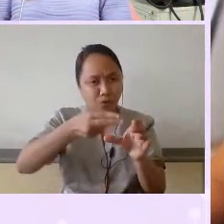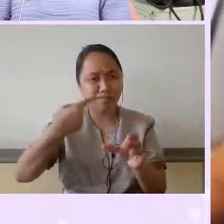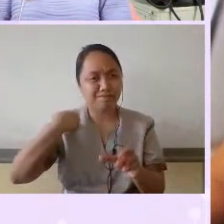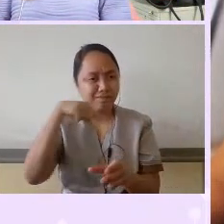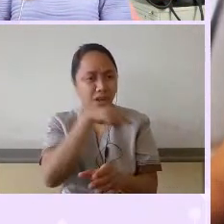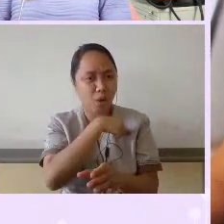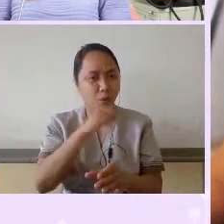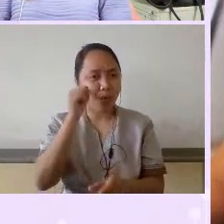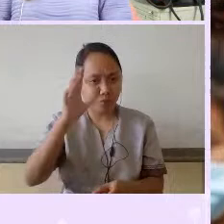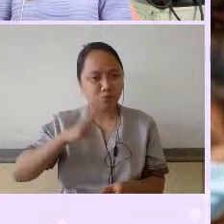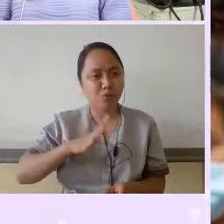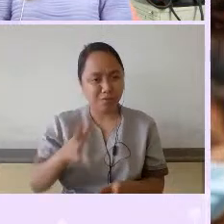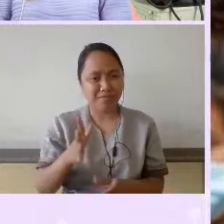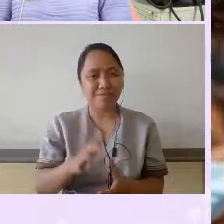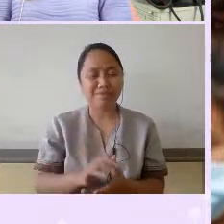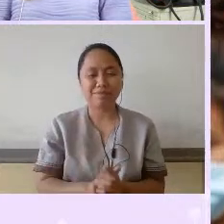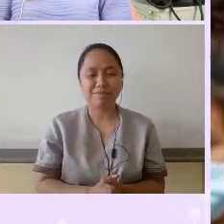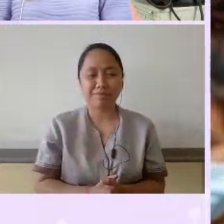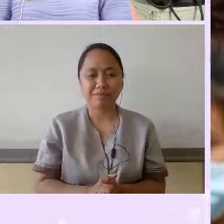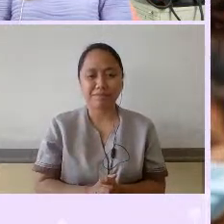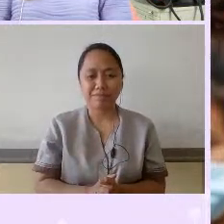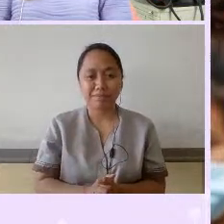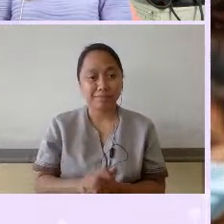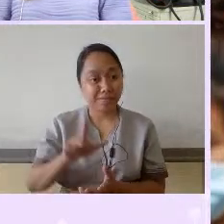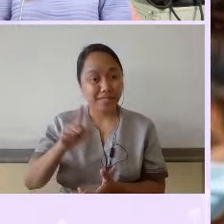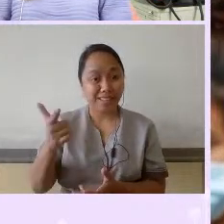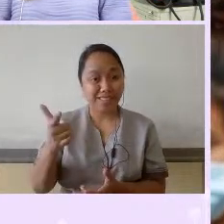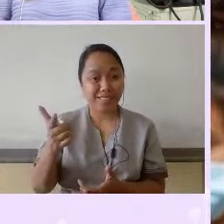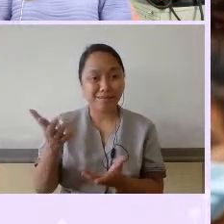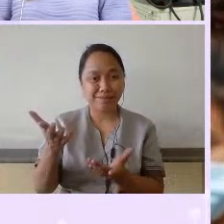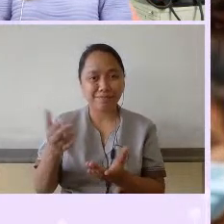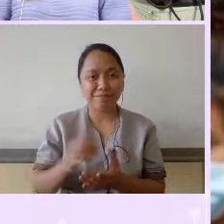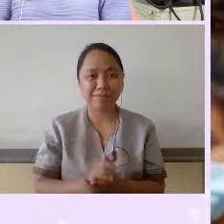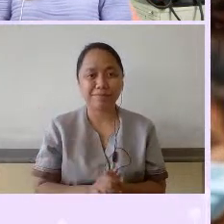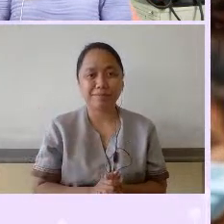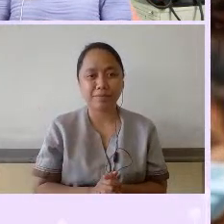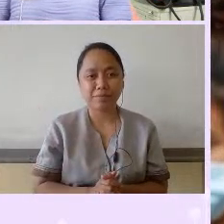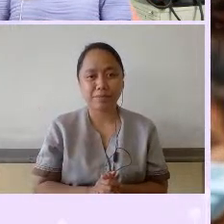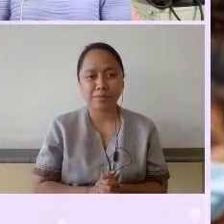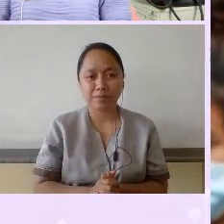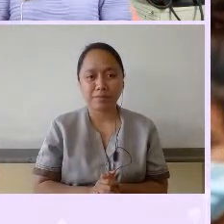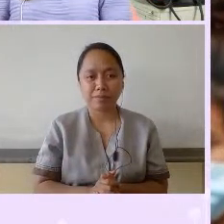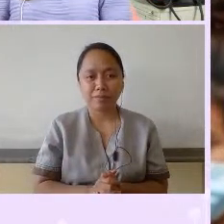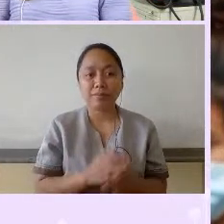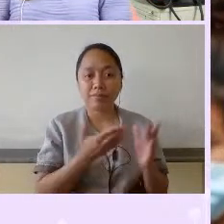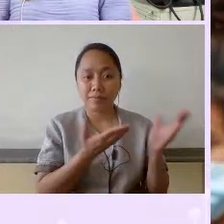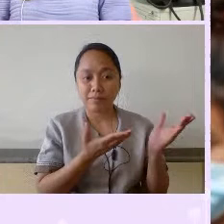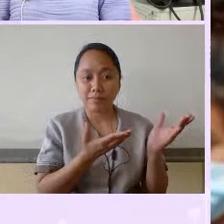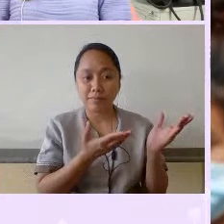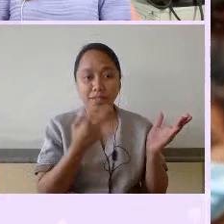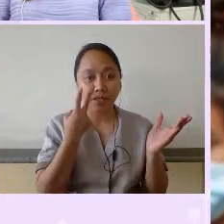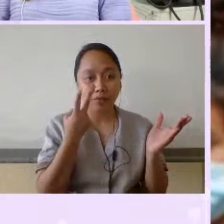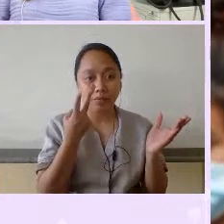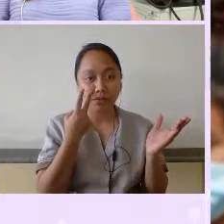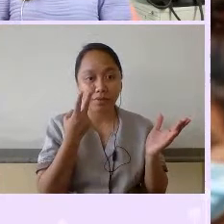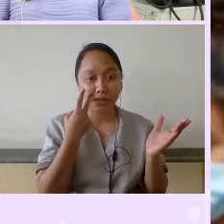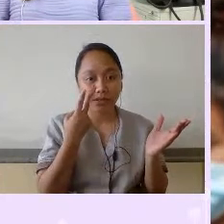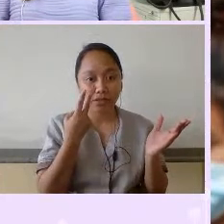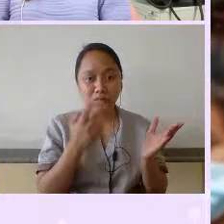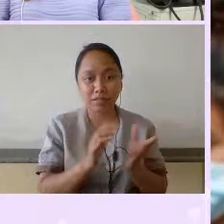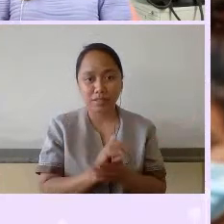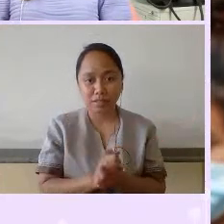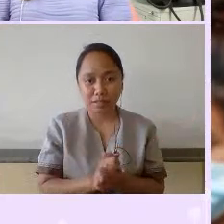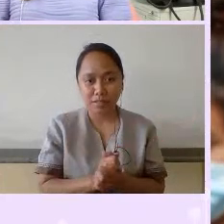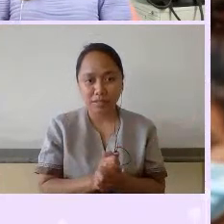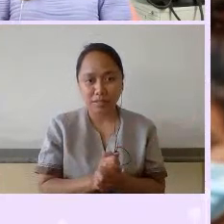Next slide, please. With the easing of alert levels